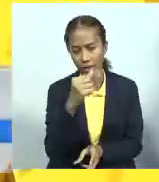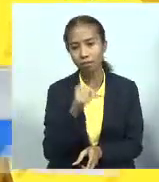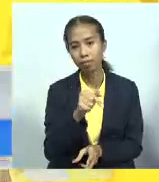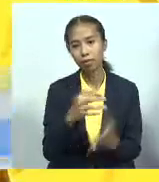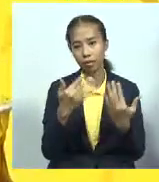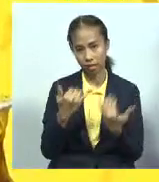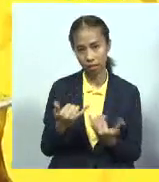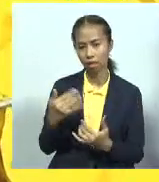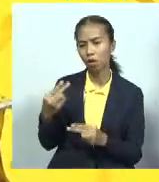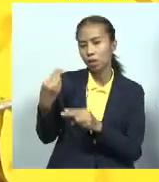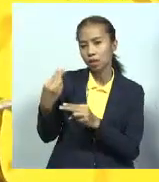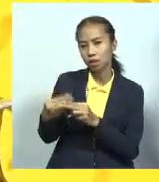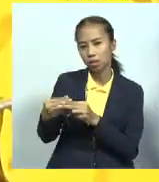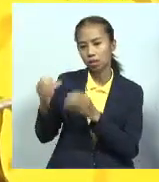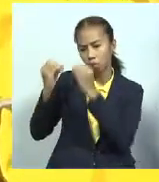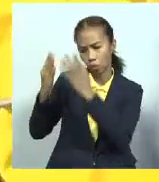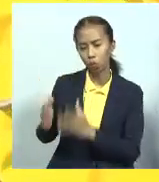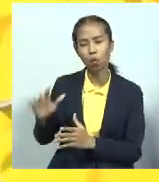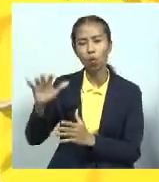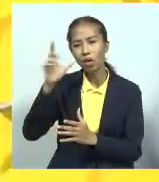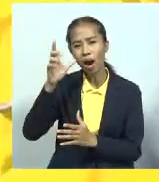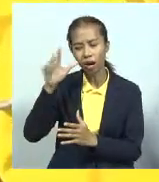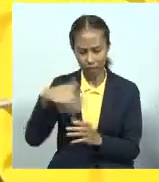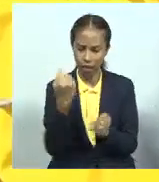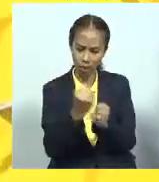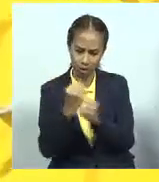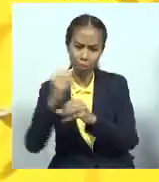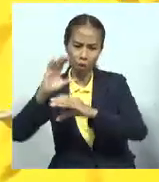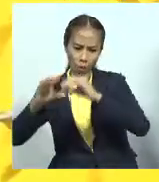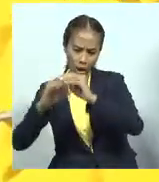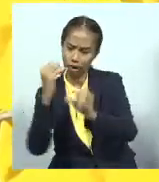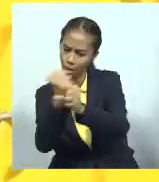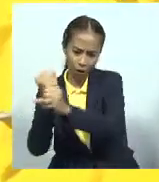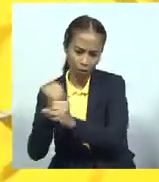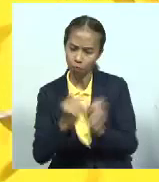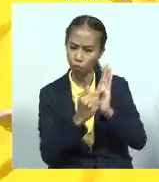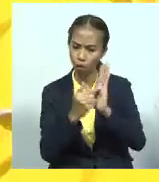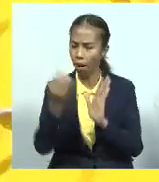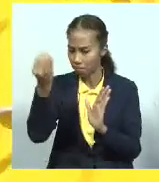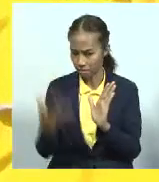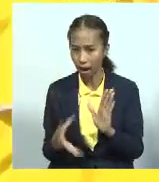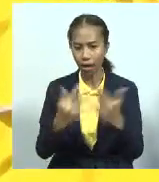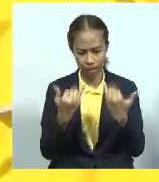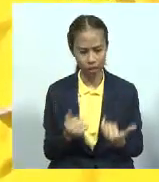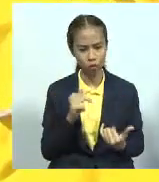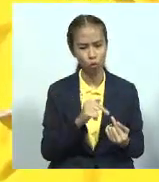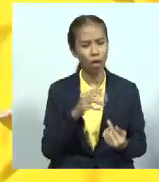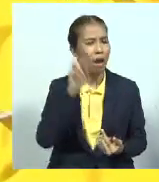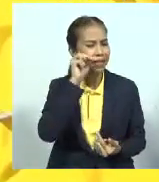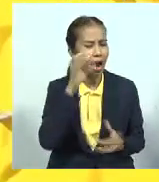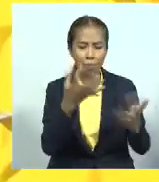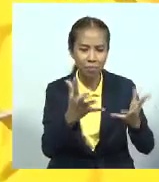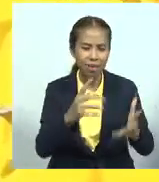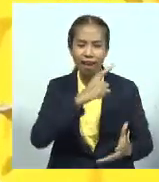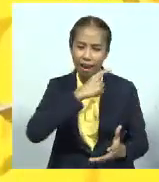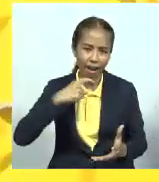จารย์ยักษ์เนี่ยทำไว้แล้ว 6,000 กว่าตัวอย่างนะครับทั่วประเทศนะฮะ24ลุ่มน้ำงั้นในพื้นที่ที่แห้งแล้งแล้วก็ไม่มีน้ำเนี่ยนะเรามี